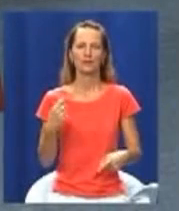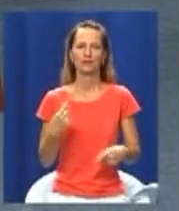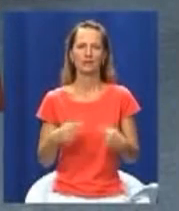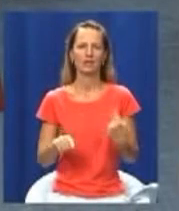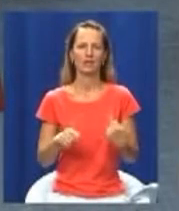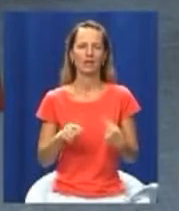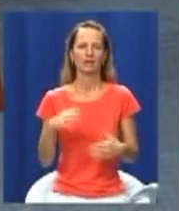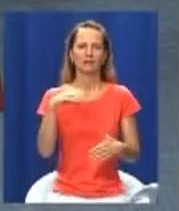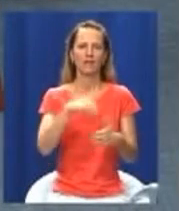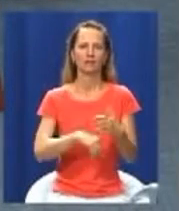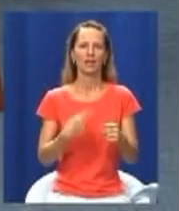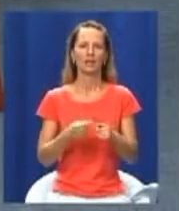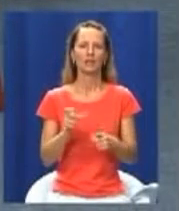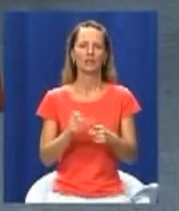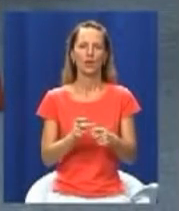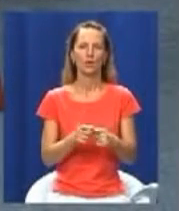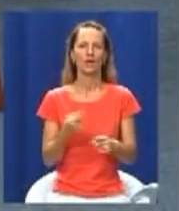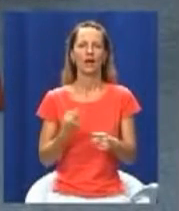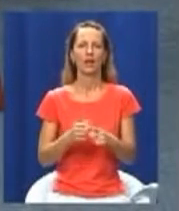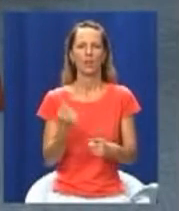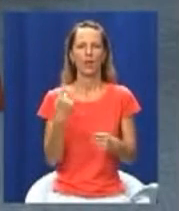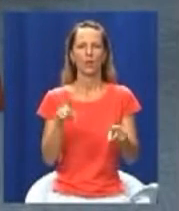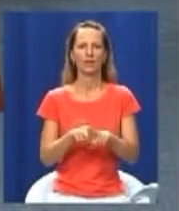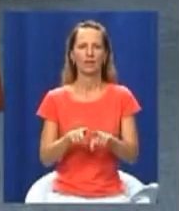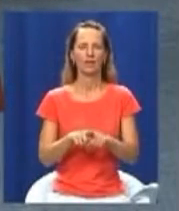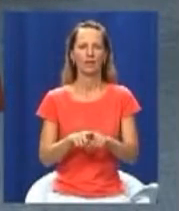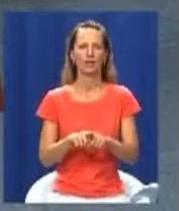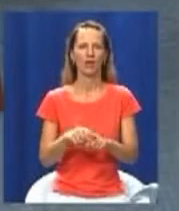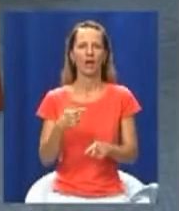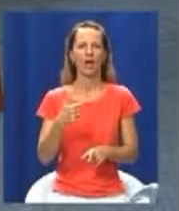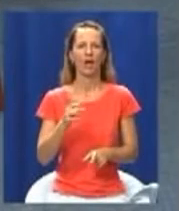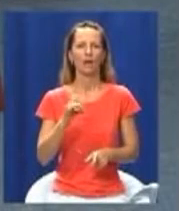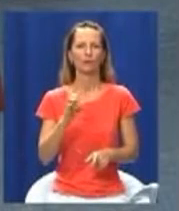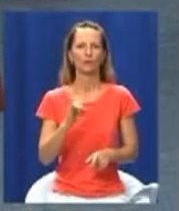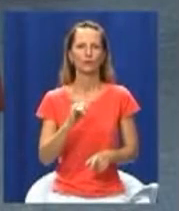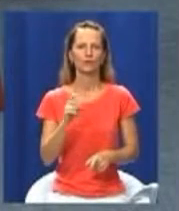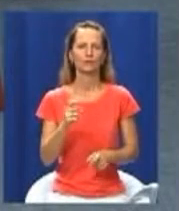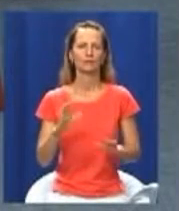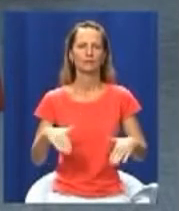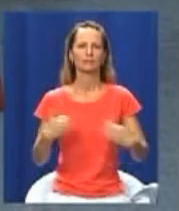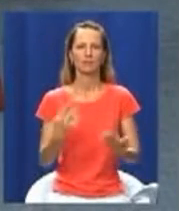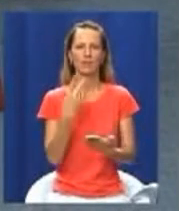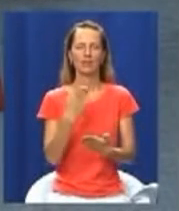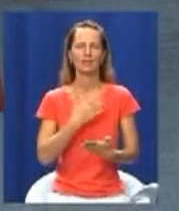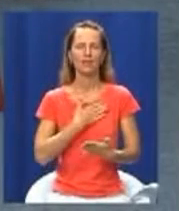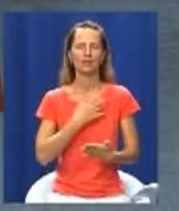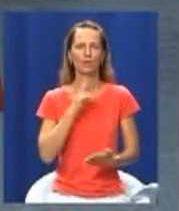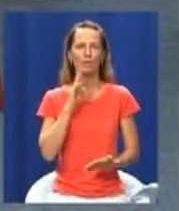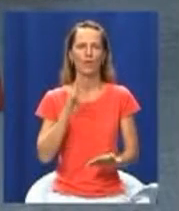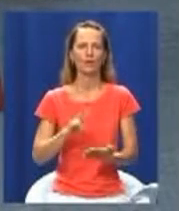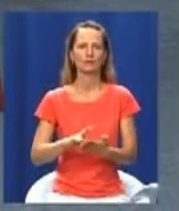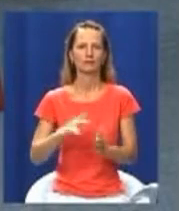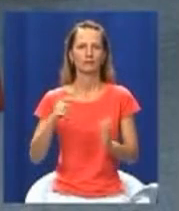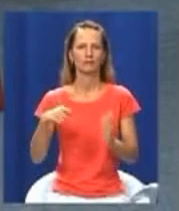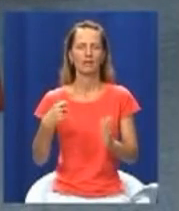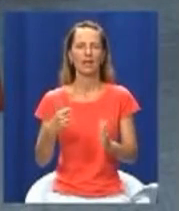сутність цього слова, тому що насправді це все те, це одне й те ж саме явище. Ну, а поки що пропонуємо вам переглянути нашу постійну рубрику